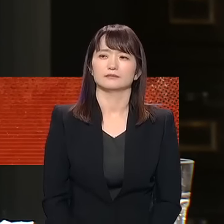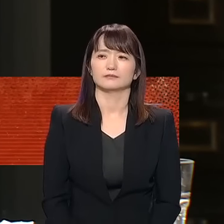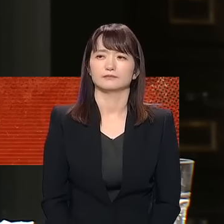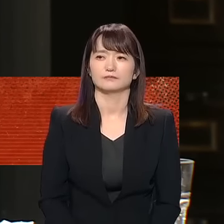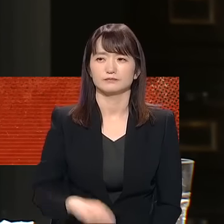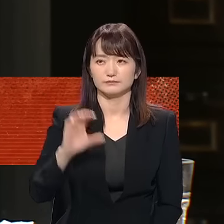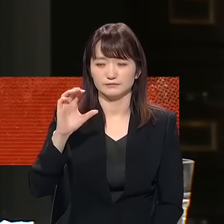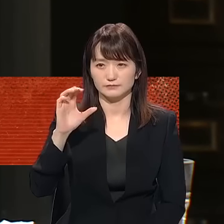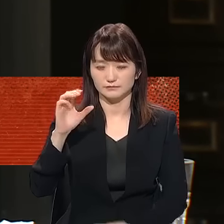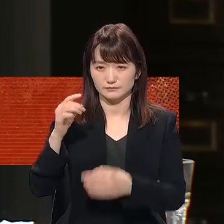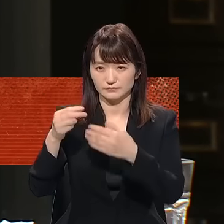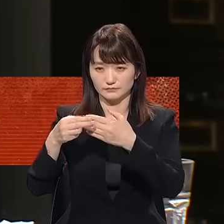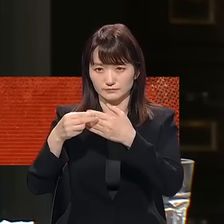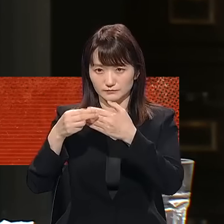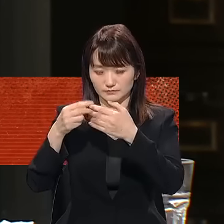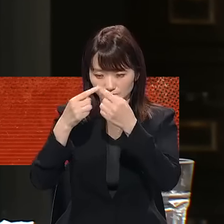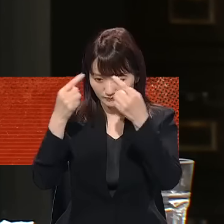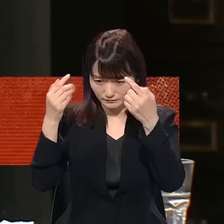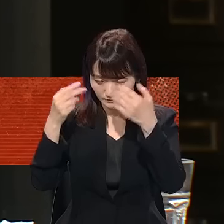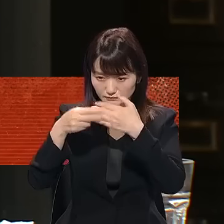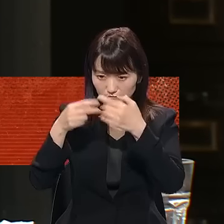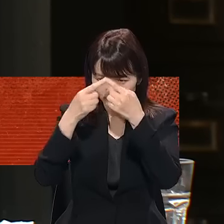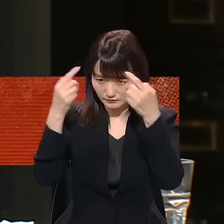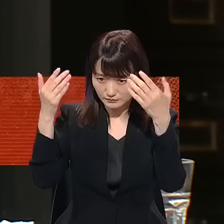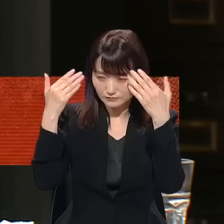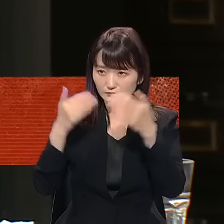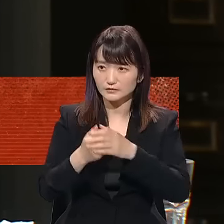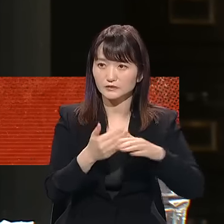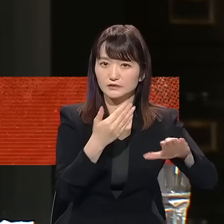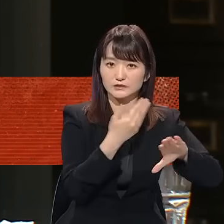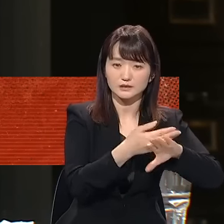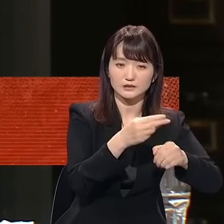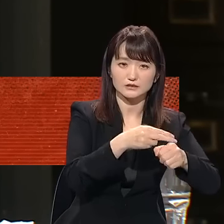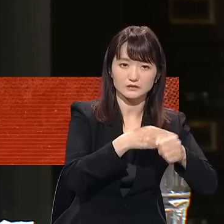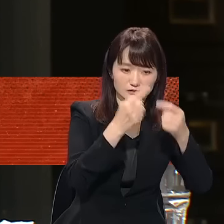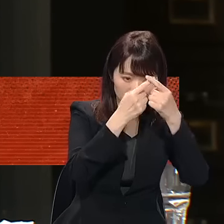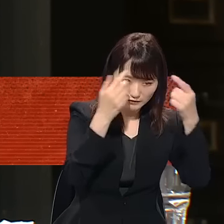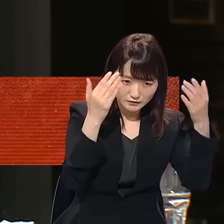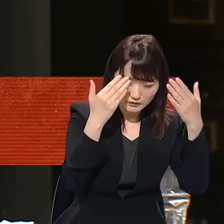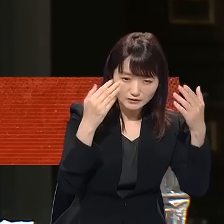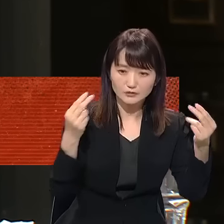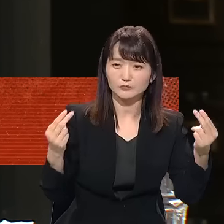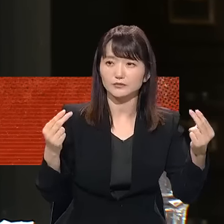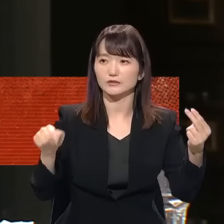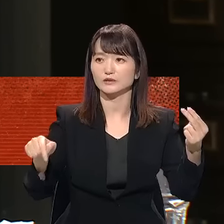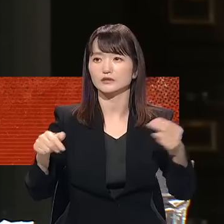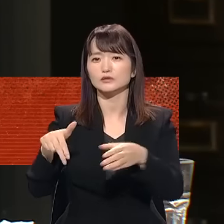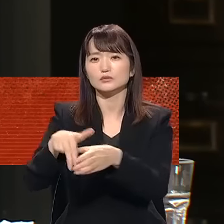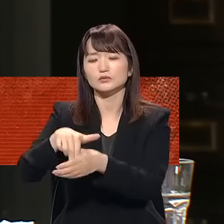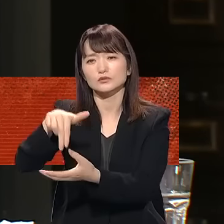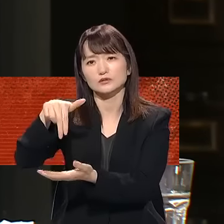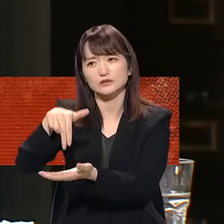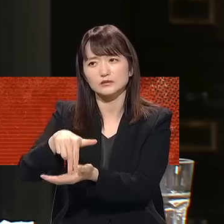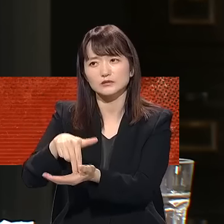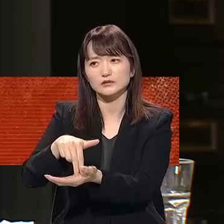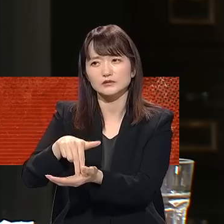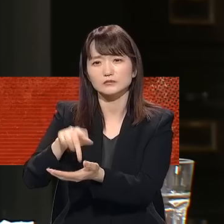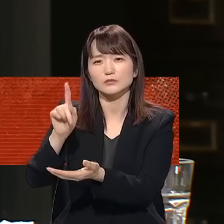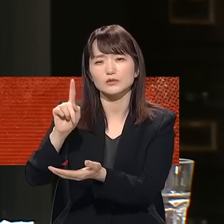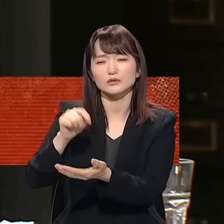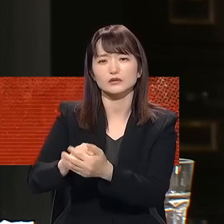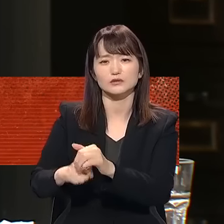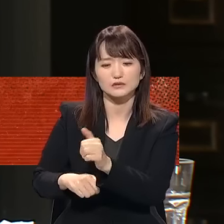가톨릭 대학교가 다른 가톨릭 의대가 다른 어 의대에 비해서 어떤 종교적인 그런 것 때문에 많은 그나마